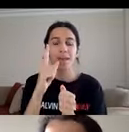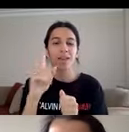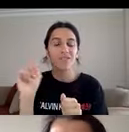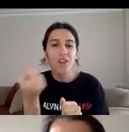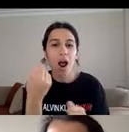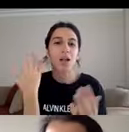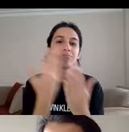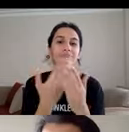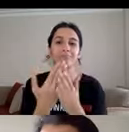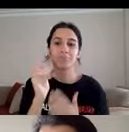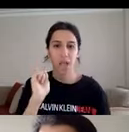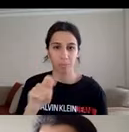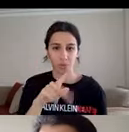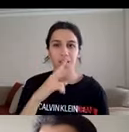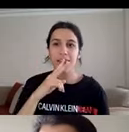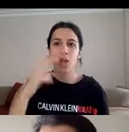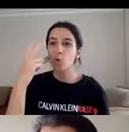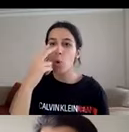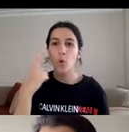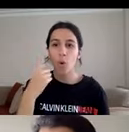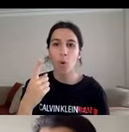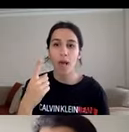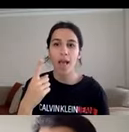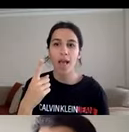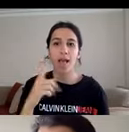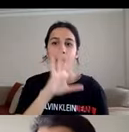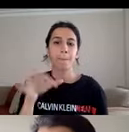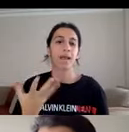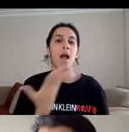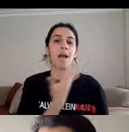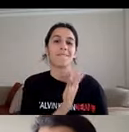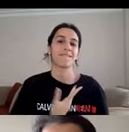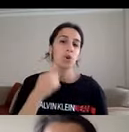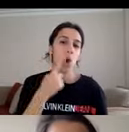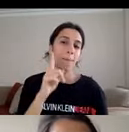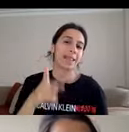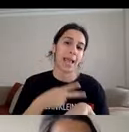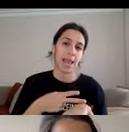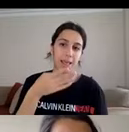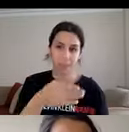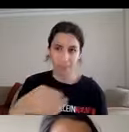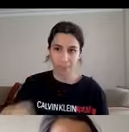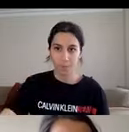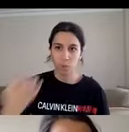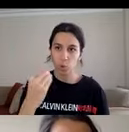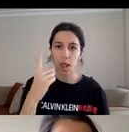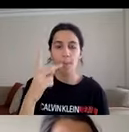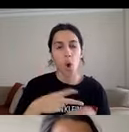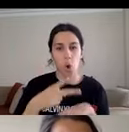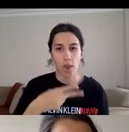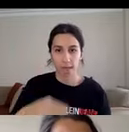kullanarak renk körlerini kucaklayacak, kapsayacak bir deneyim sunar hale geliyor. Bunlar güzel örnekler.